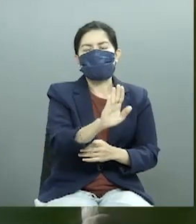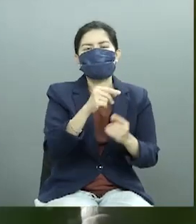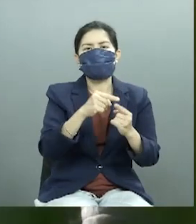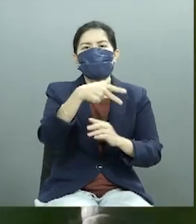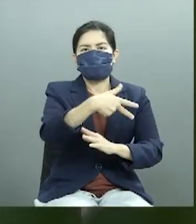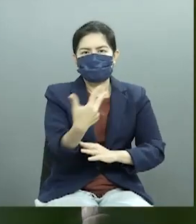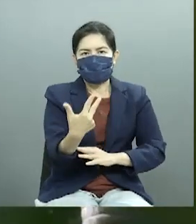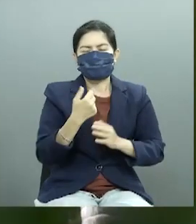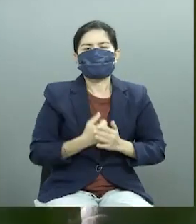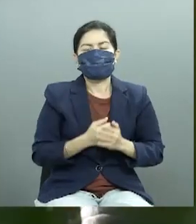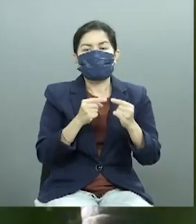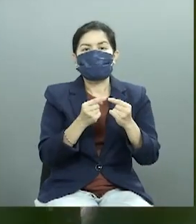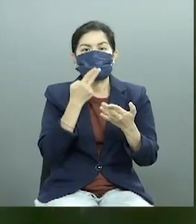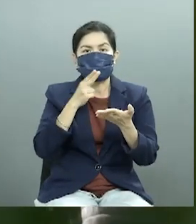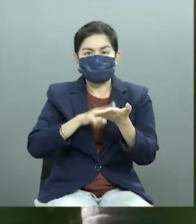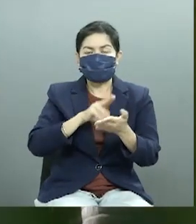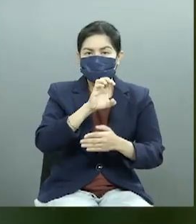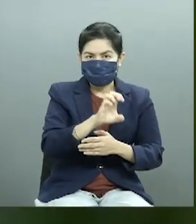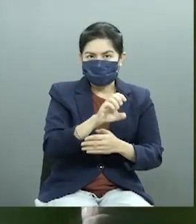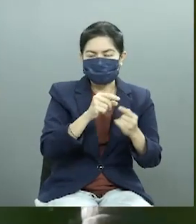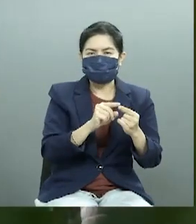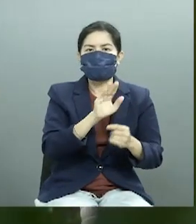เปิดบ้านไทย PBS และอีเมล